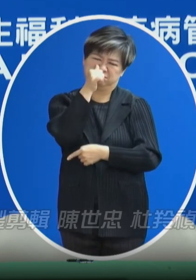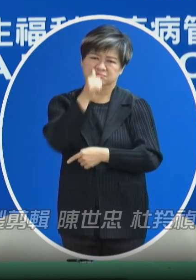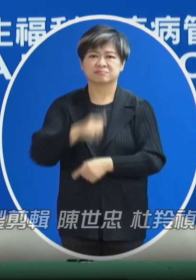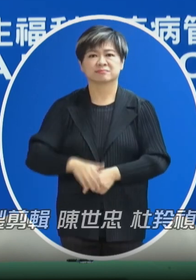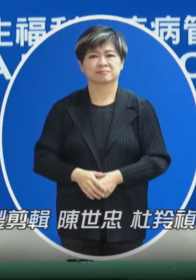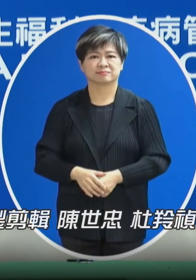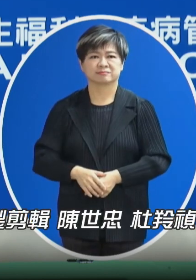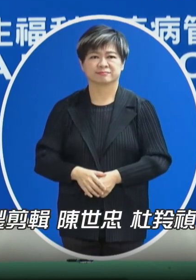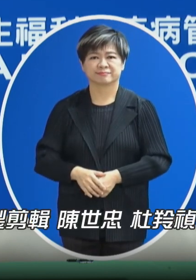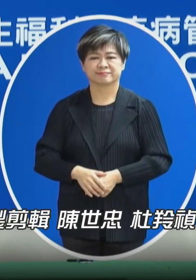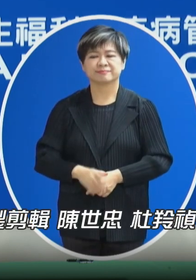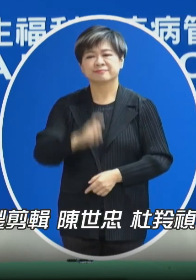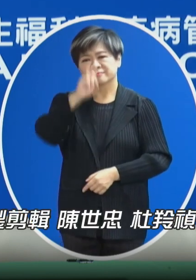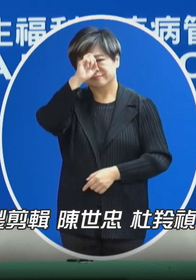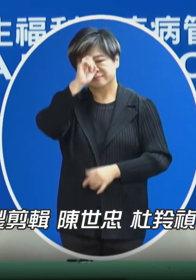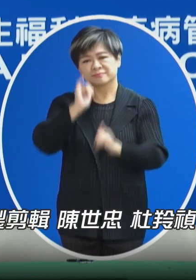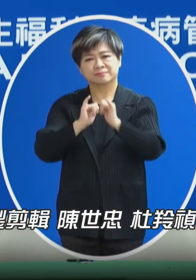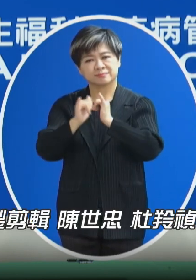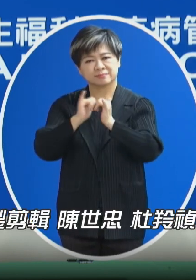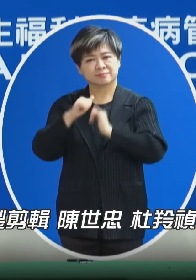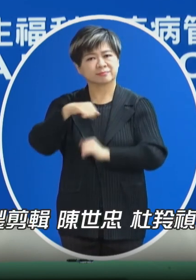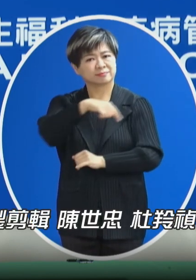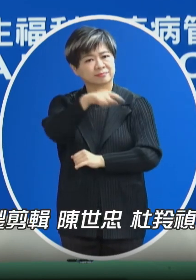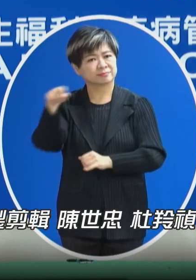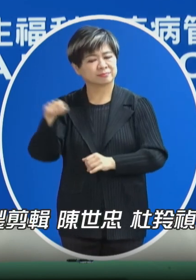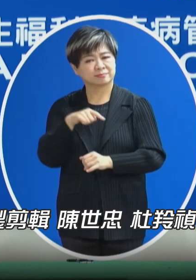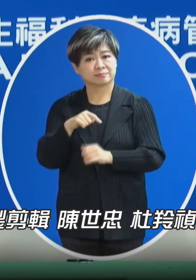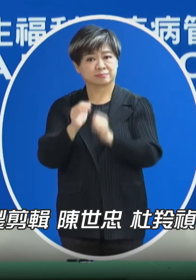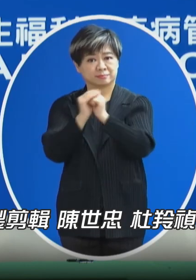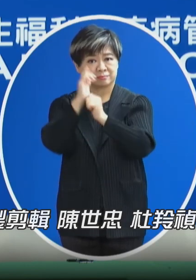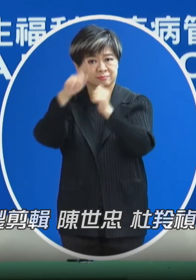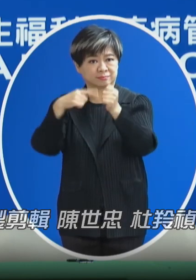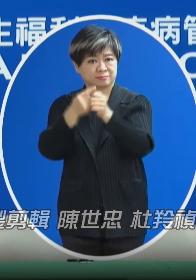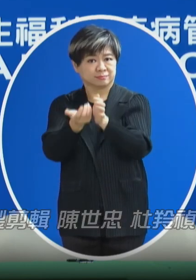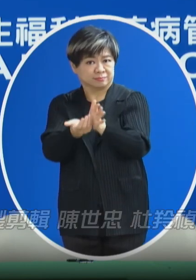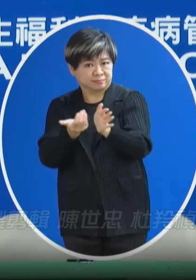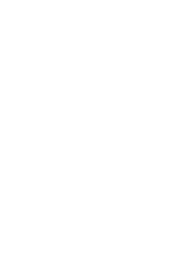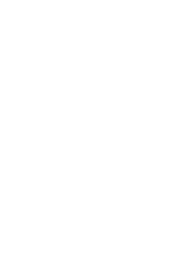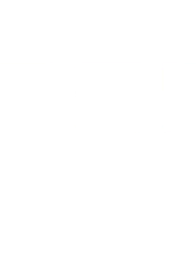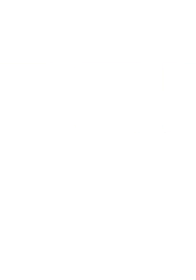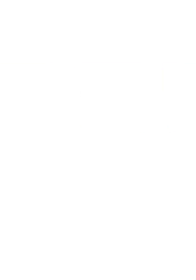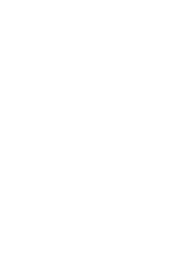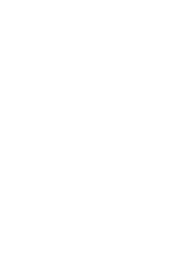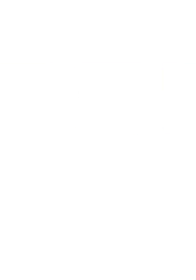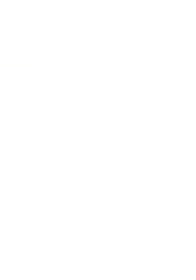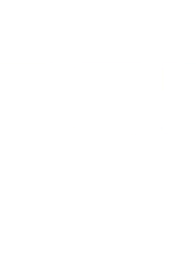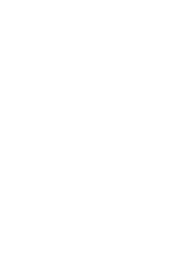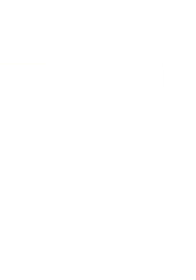那希望大家在这个年前哈，尽快的去接种。